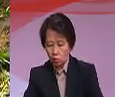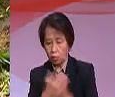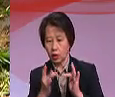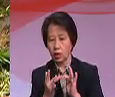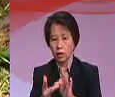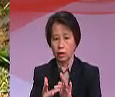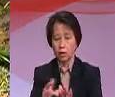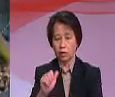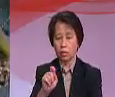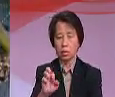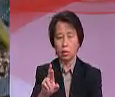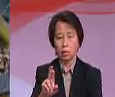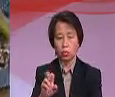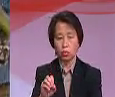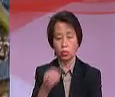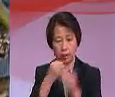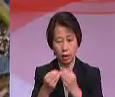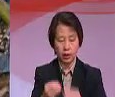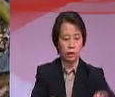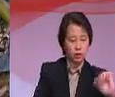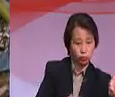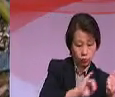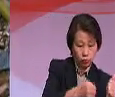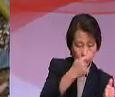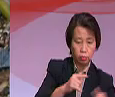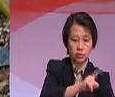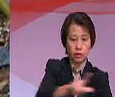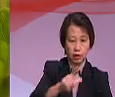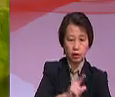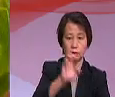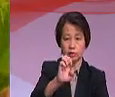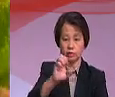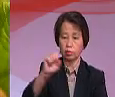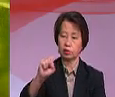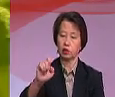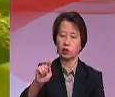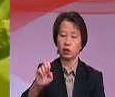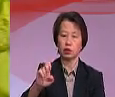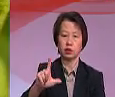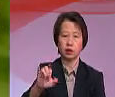rantaian nilai agro makanan dan RM10 juta untuk ladang e-satelit.